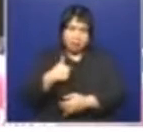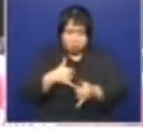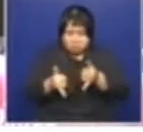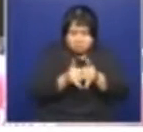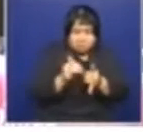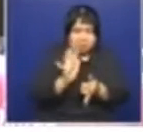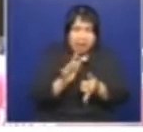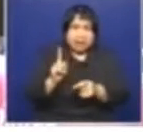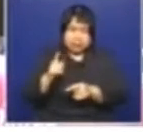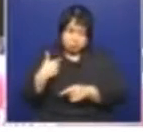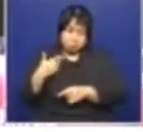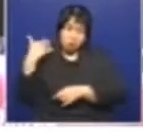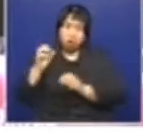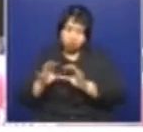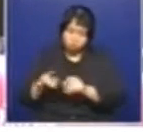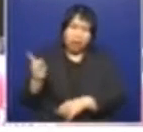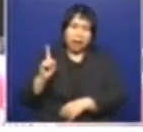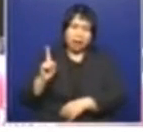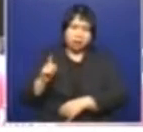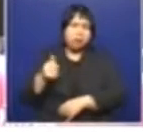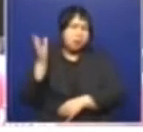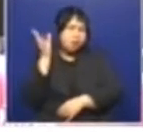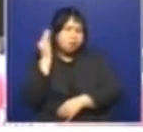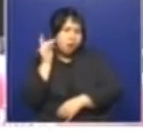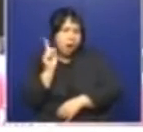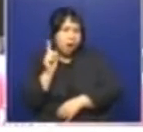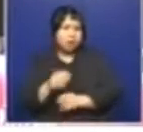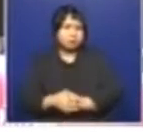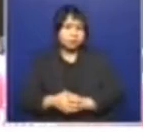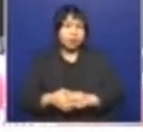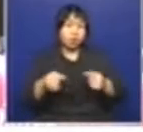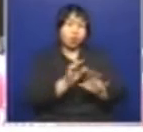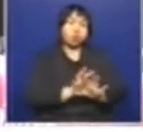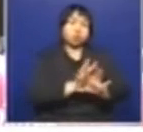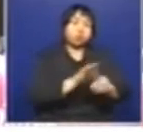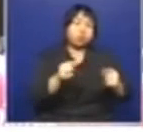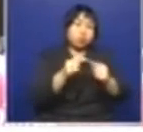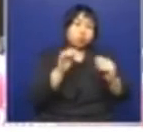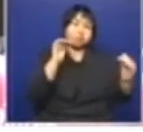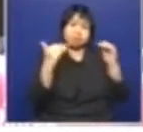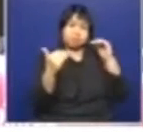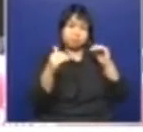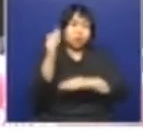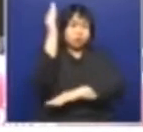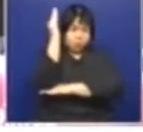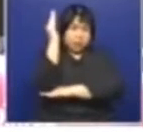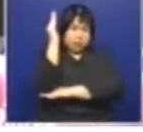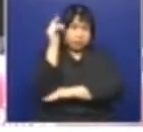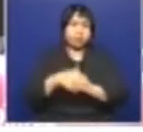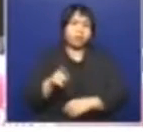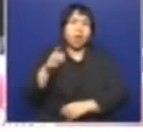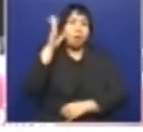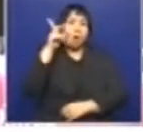ฟังข้างนอกแต่เขามาเล่าให้ผมฟังว่าม็อบที่อนุสาวรีย์ชัยเนี่ยพ พ่อแม่ขับรถเก๋งมาปล่อยลูกล